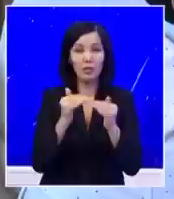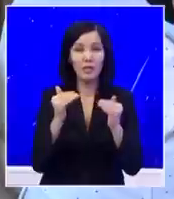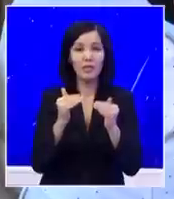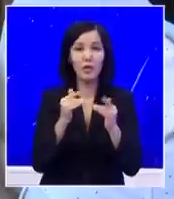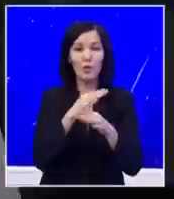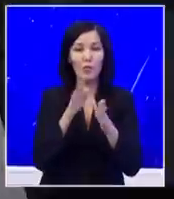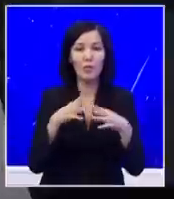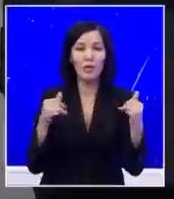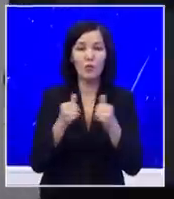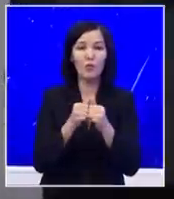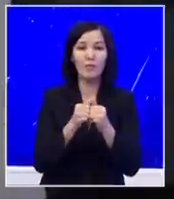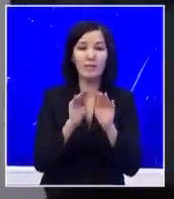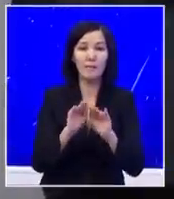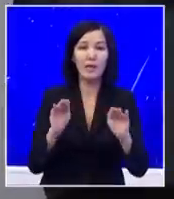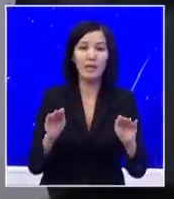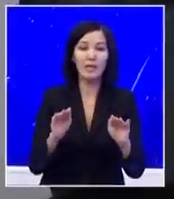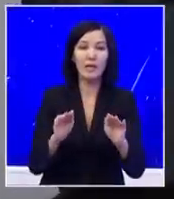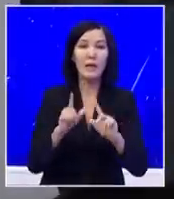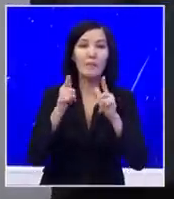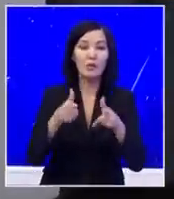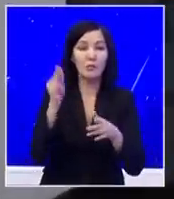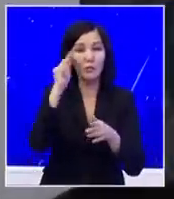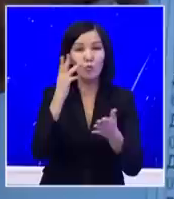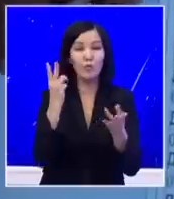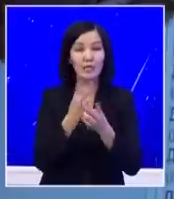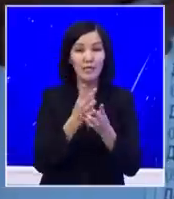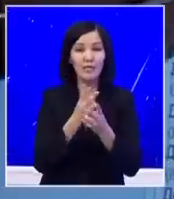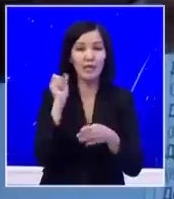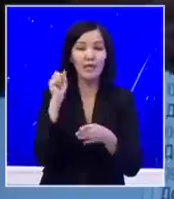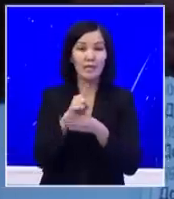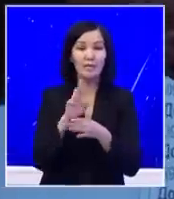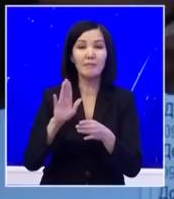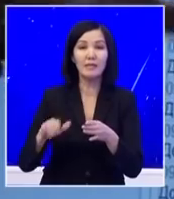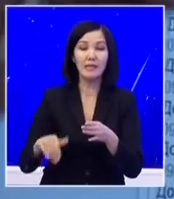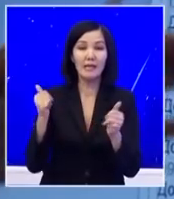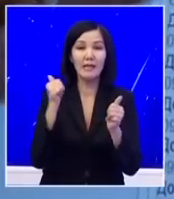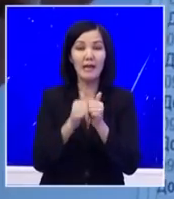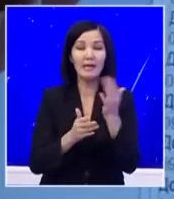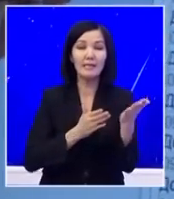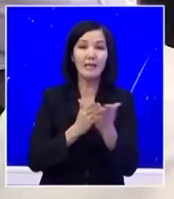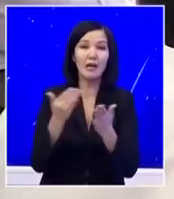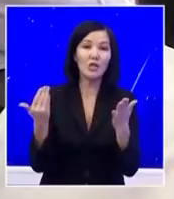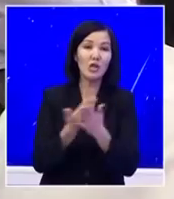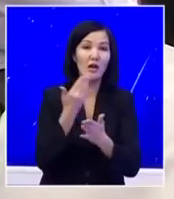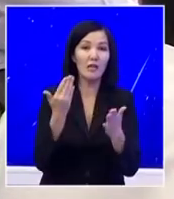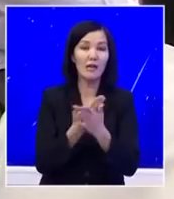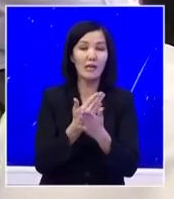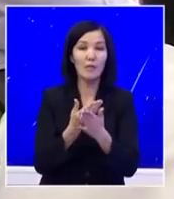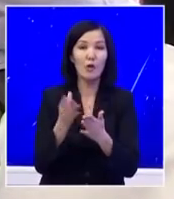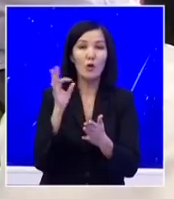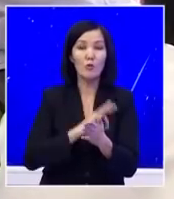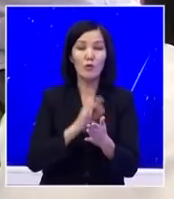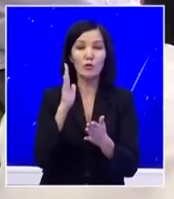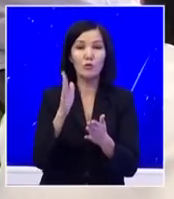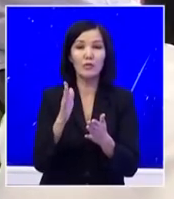көп балалы отбасылардың балалары көруі тиіс. Ал президенттің мына тапсырмасынан кейін әр салаға жаңалыққа келіп, өлшеусіз үлес